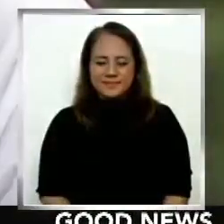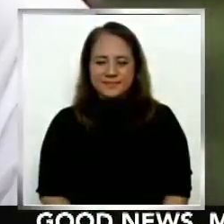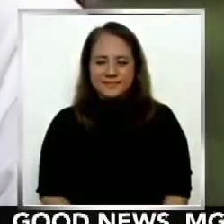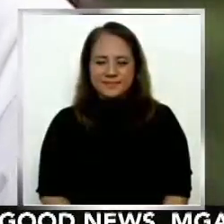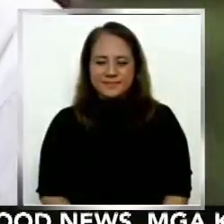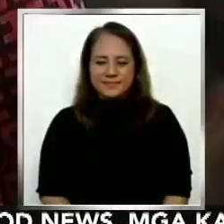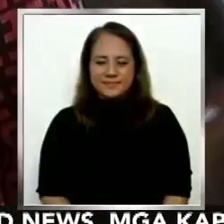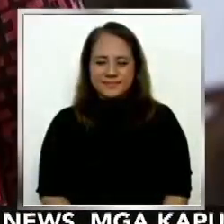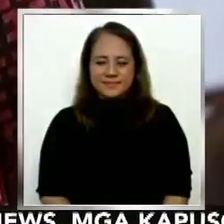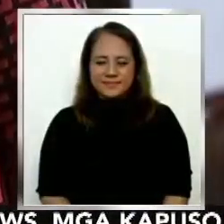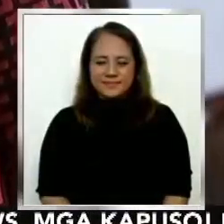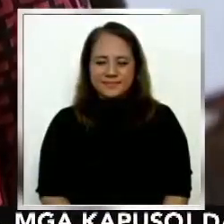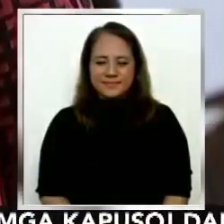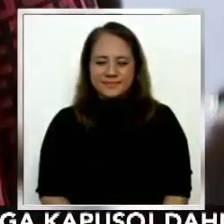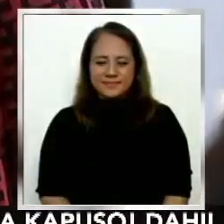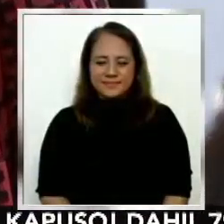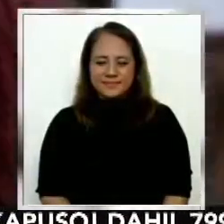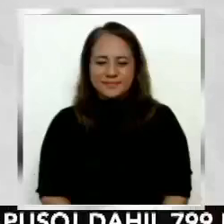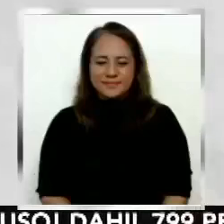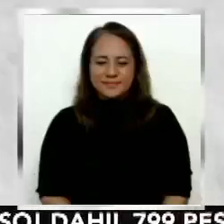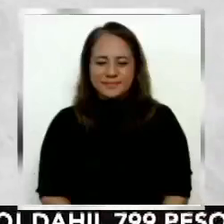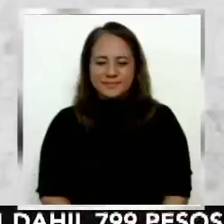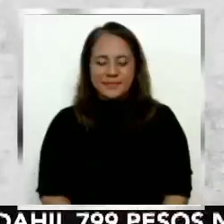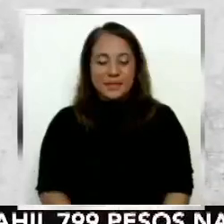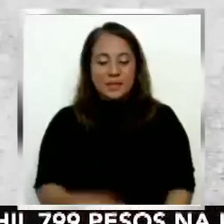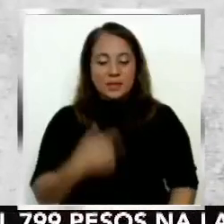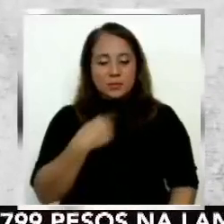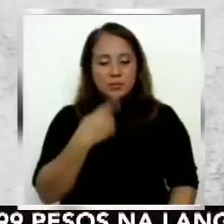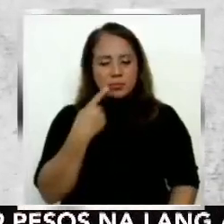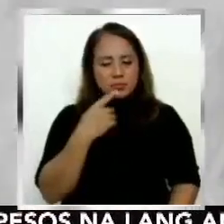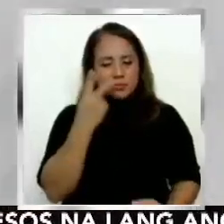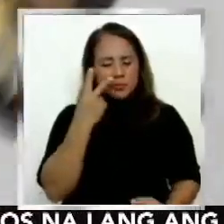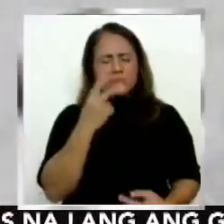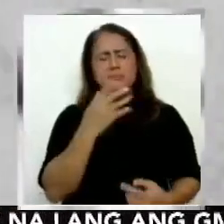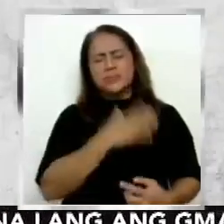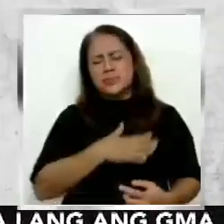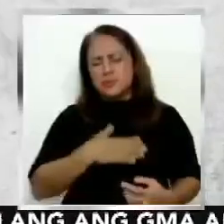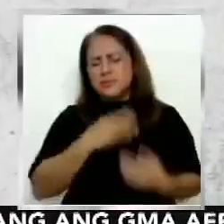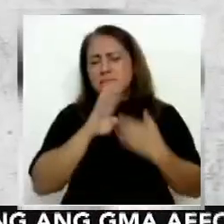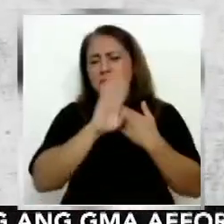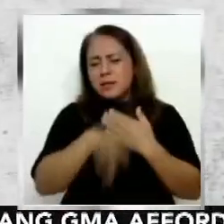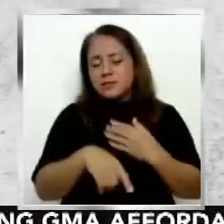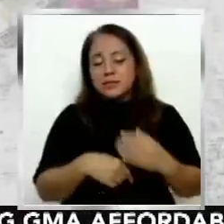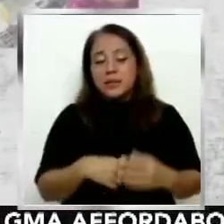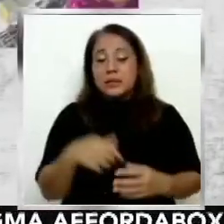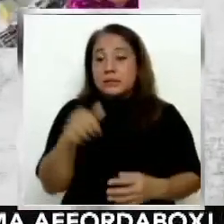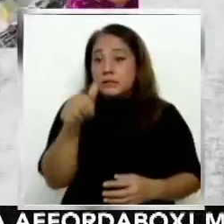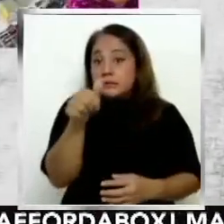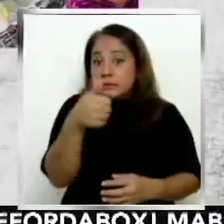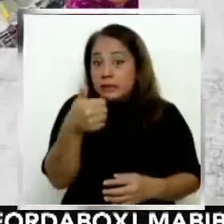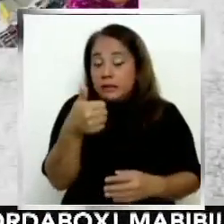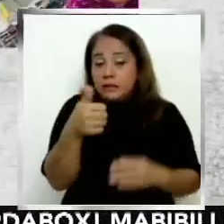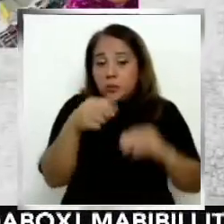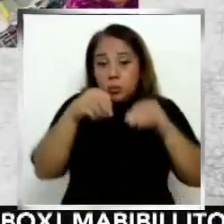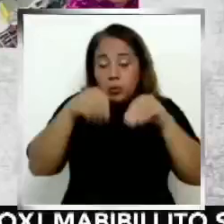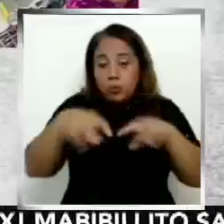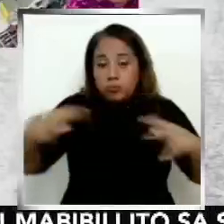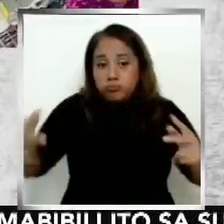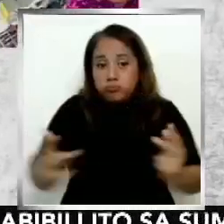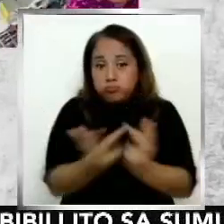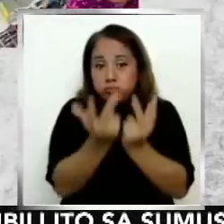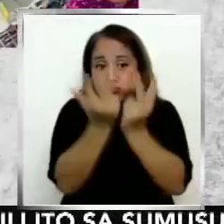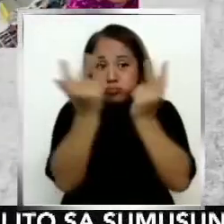parang awa niya na. Ibalik niyo na po sila. Mula sa 10, ang mga nawawalang sabungero,